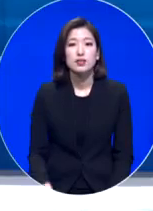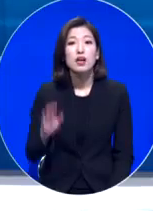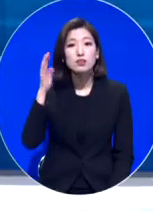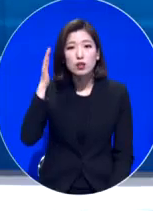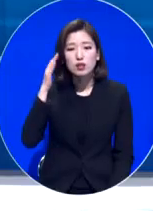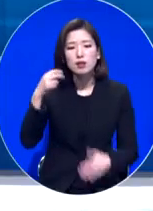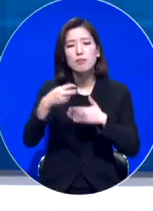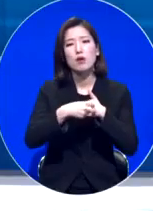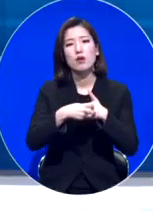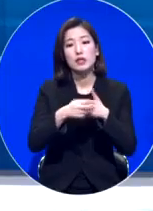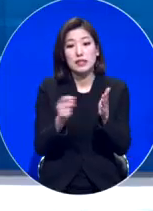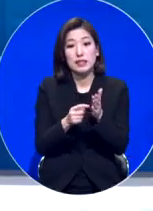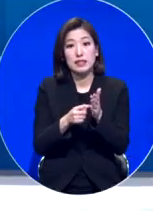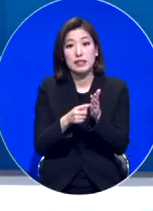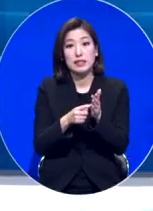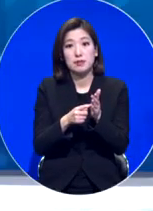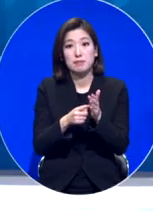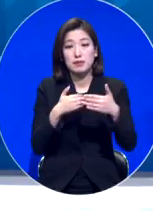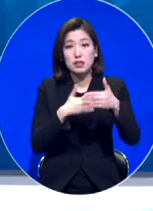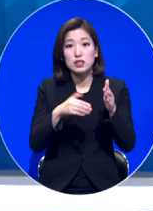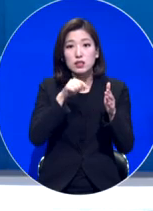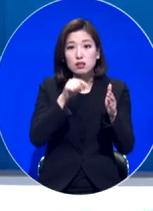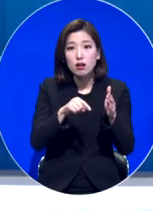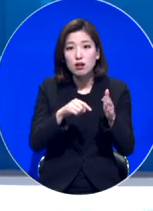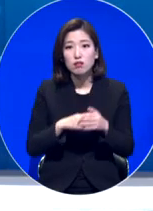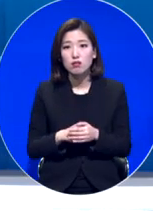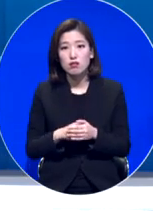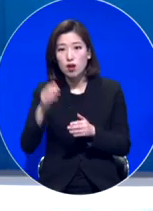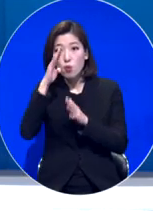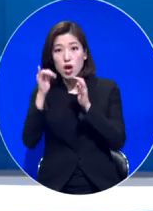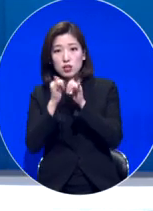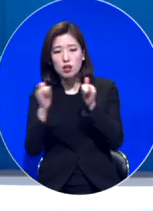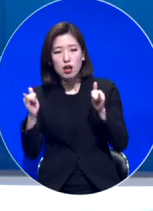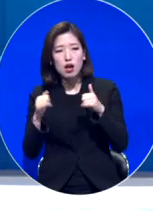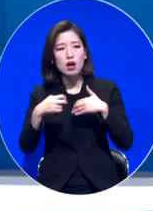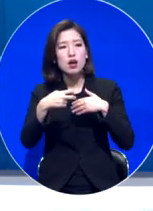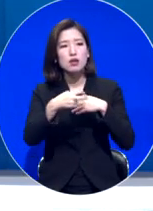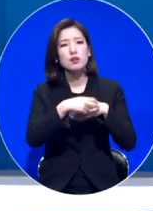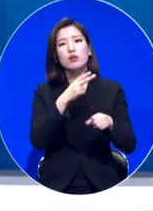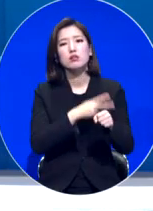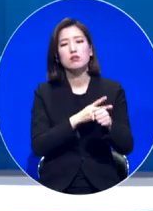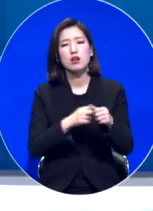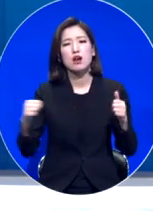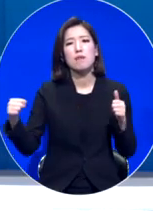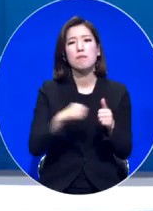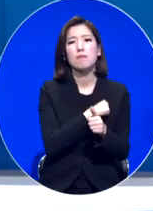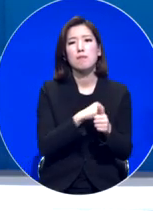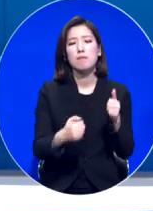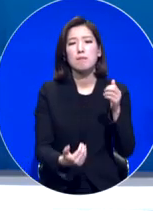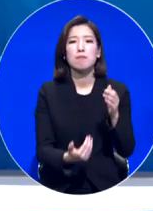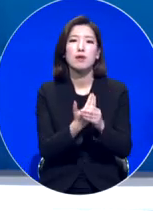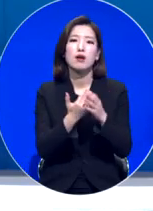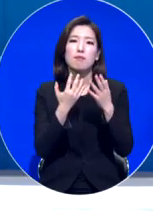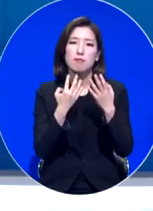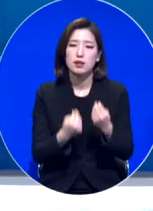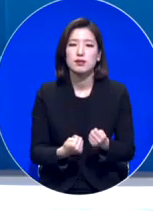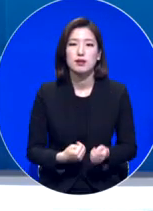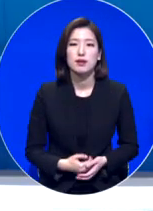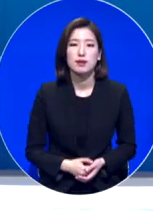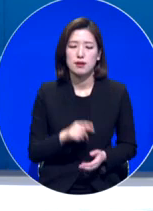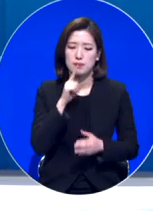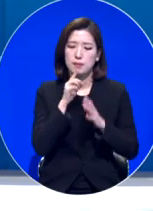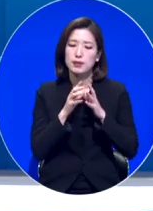최근 응급실에서 환자가 의료진을 폭행하는 사례가 잇따라 발생하면서 사회적인 문제가 되고